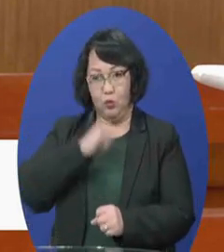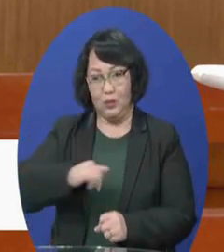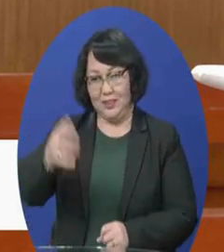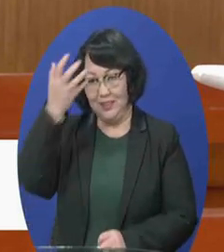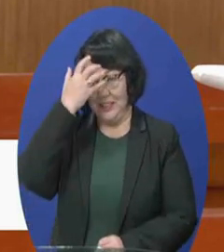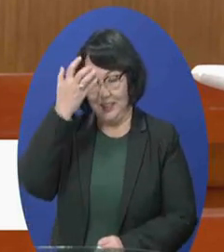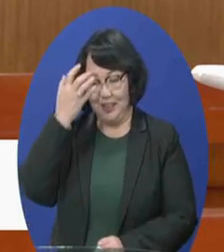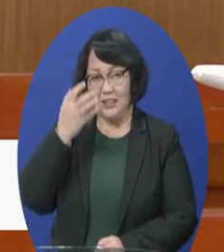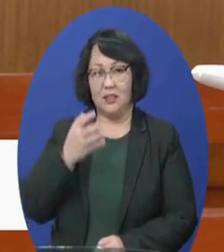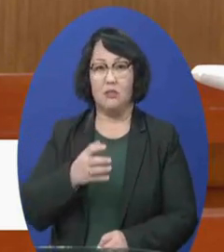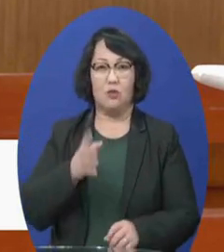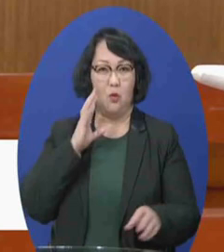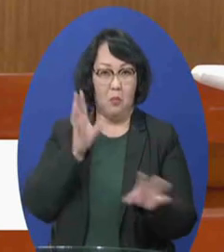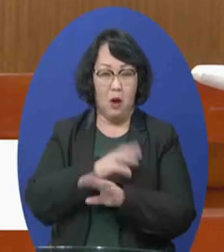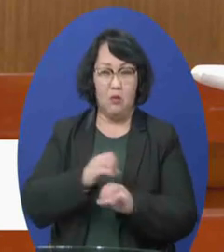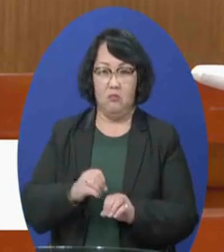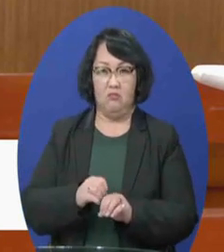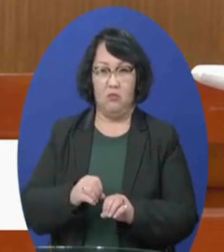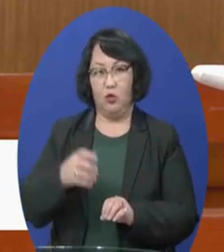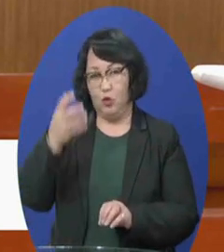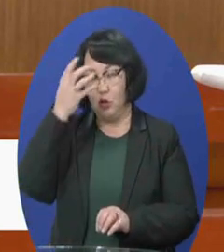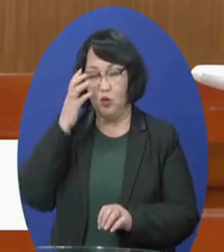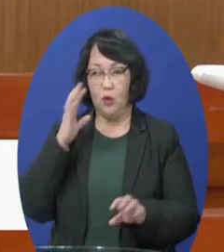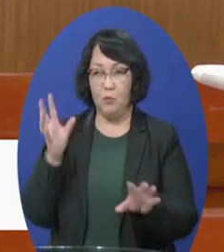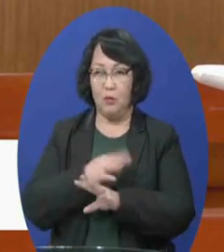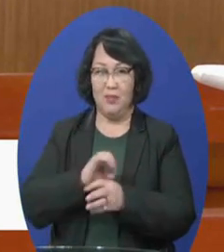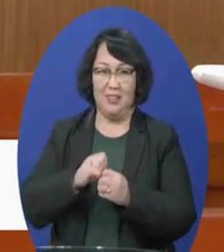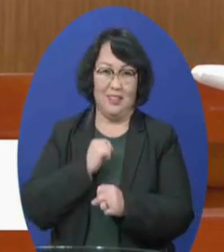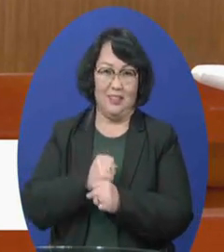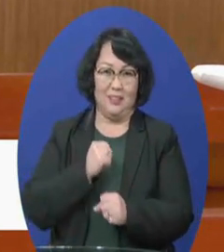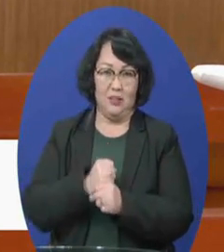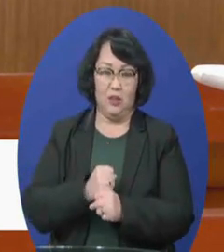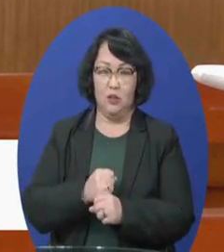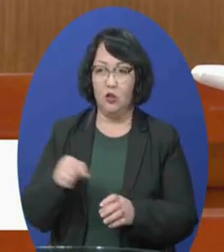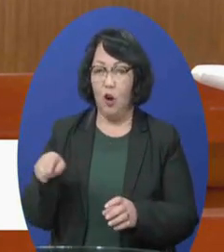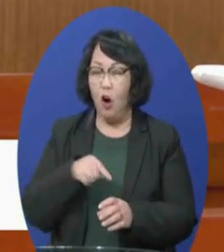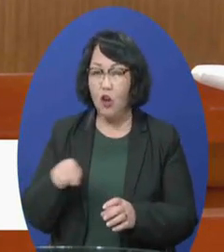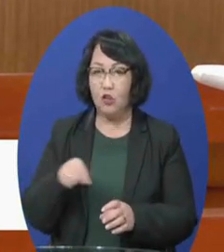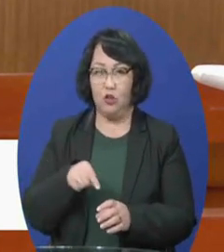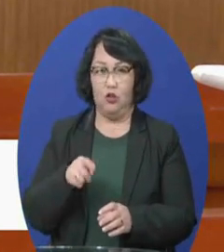том төрийн институт орнд янз бүрийн улс төрийн